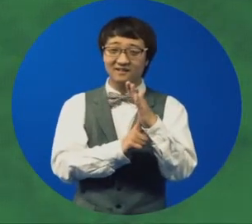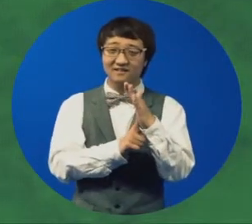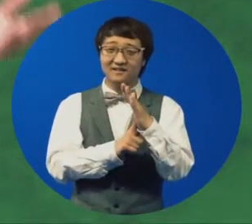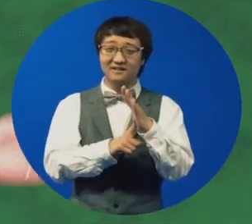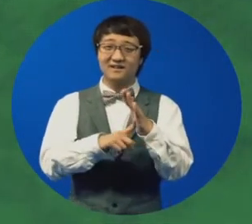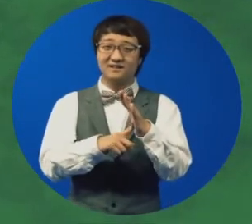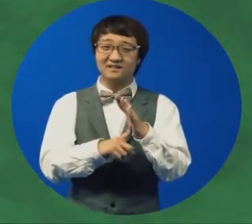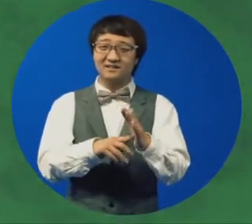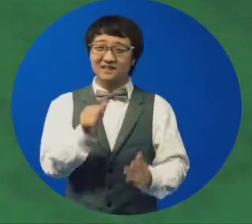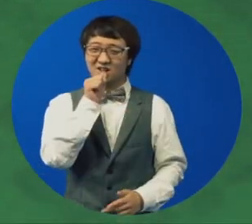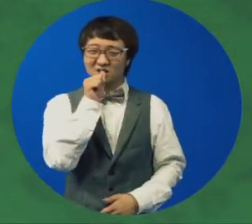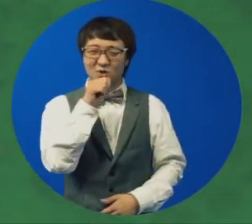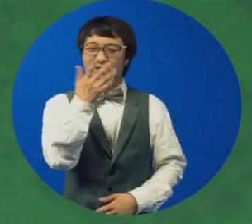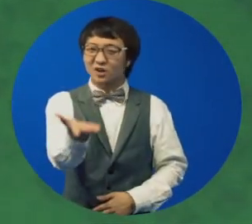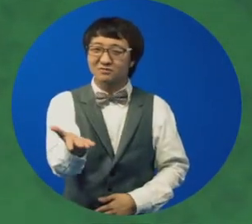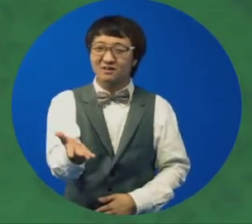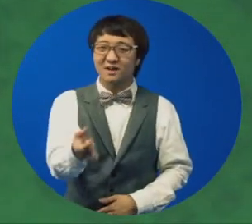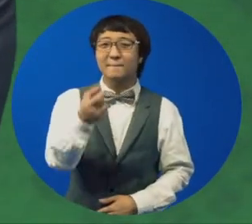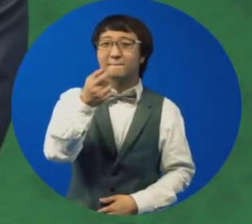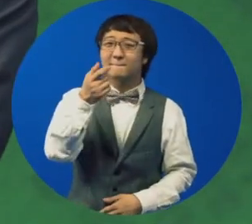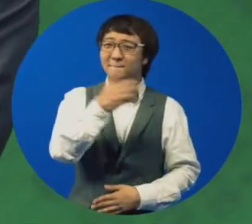절대로 여러분들에게 만족을 주지 못하고요.